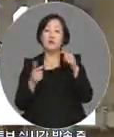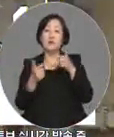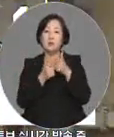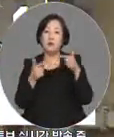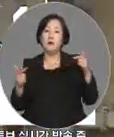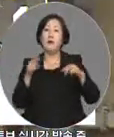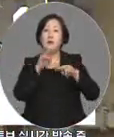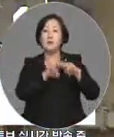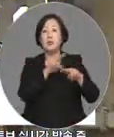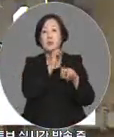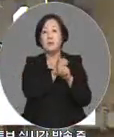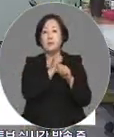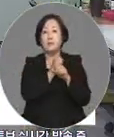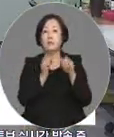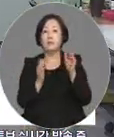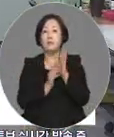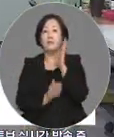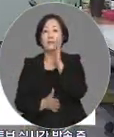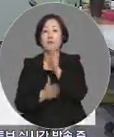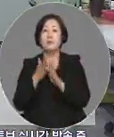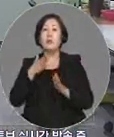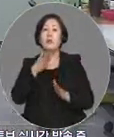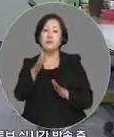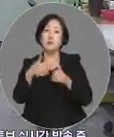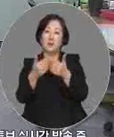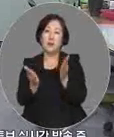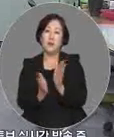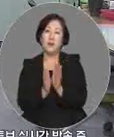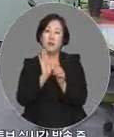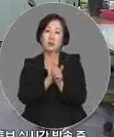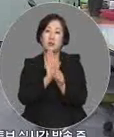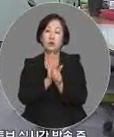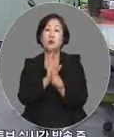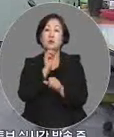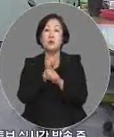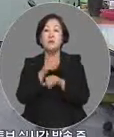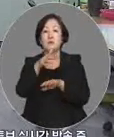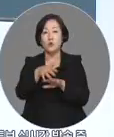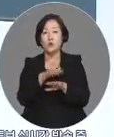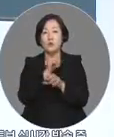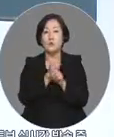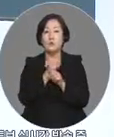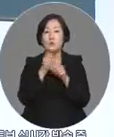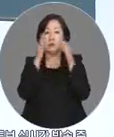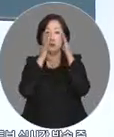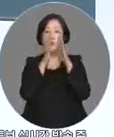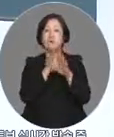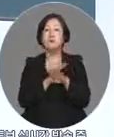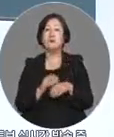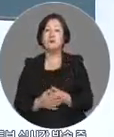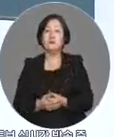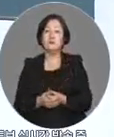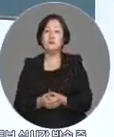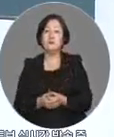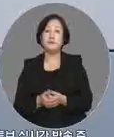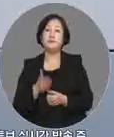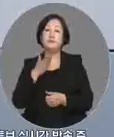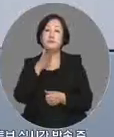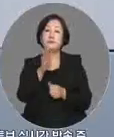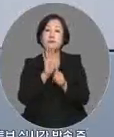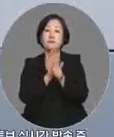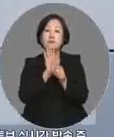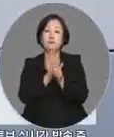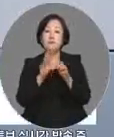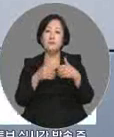만큼 울산시도 전담 지원팀까지 꾸려 총력 지원에 들어갔습니다. 전담 지원팀을